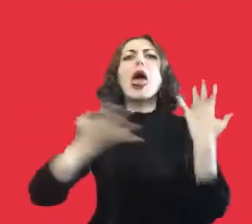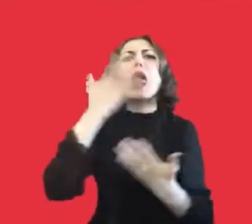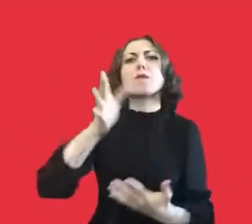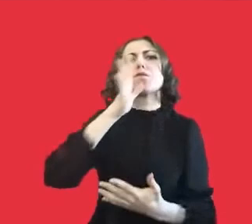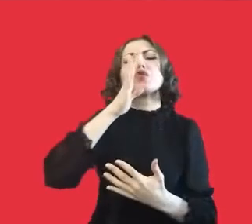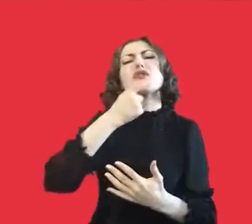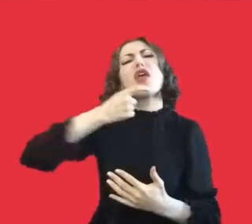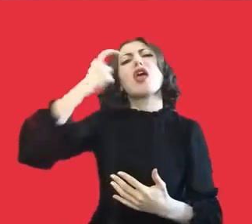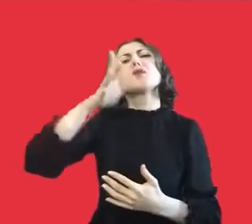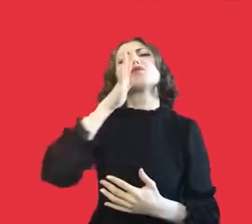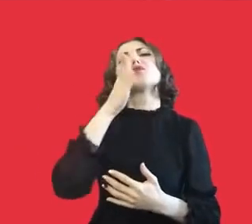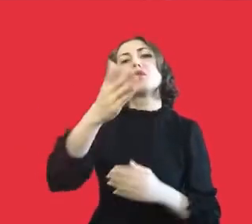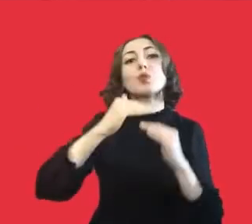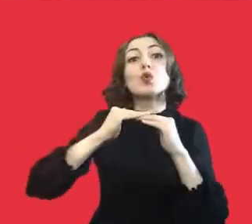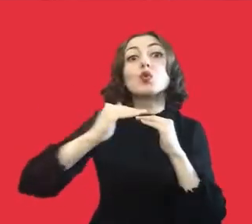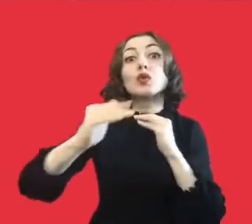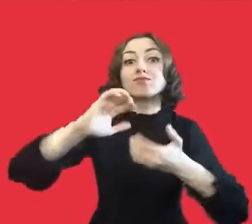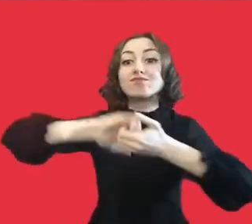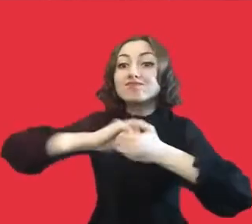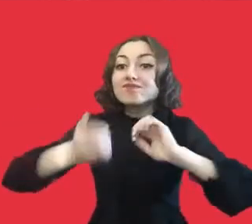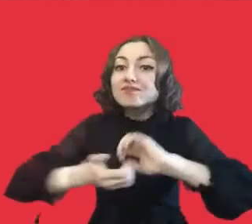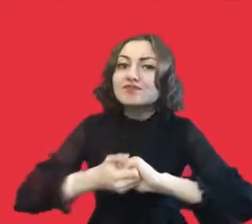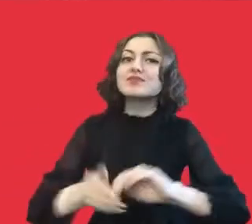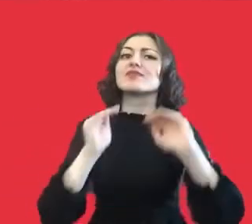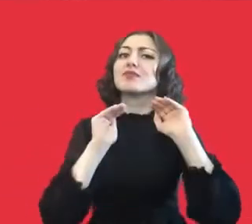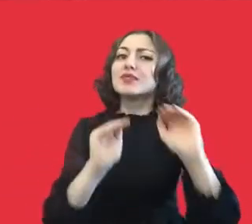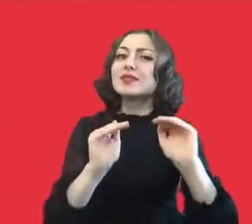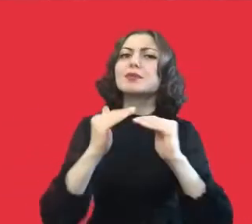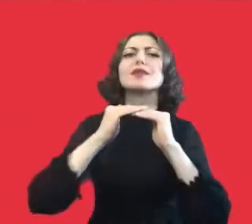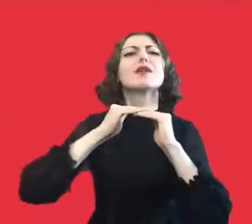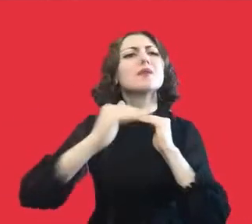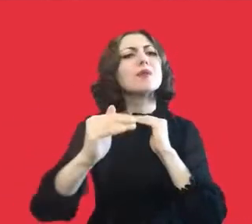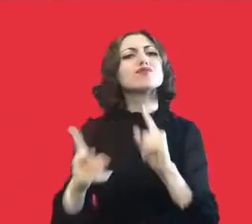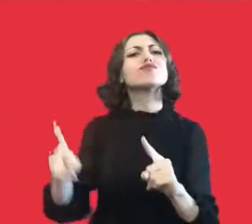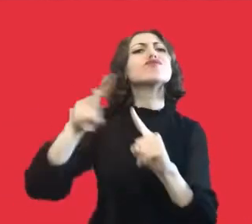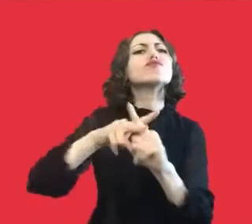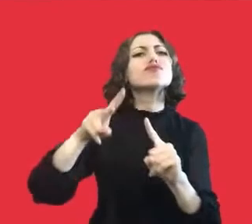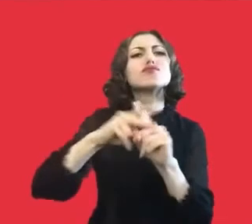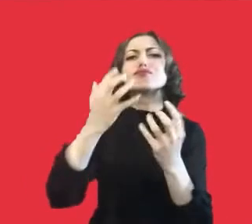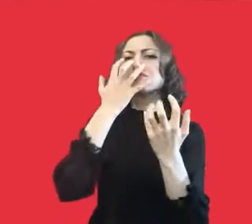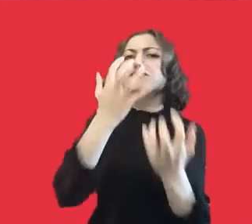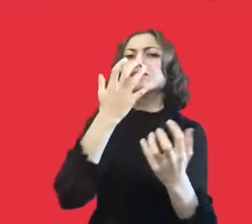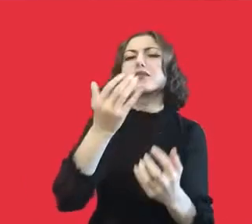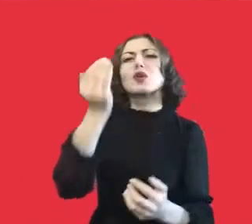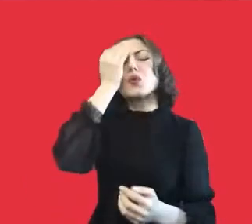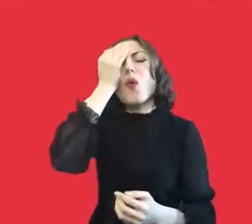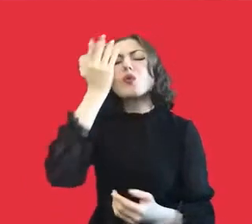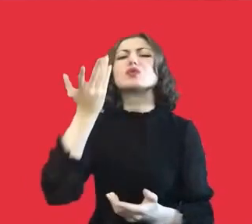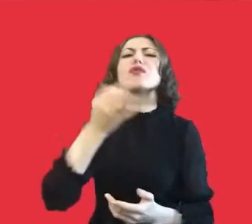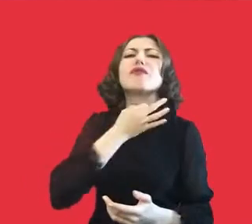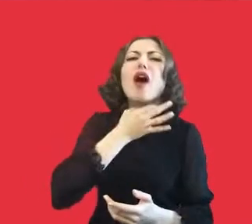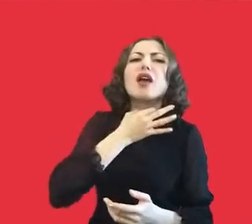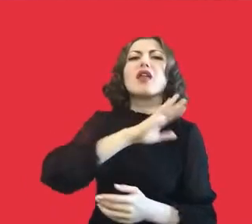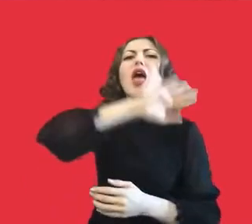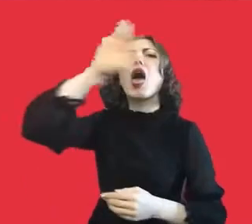ve toplumsal dayanışmayı sağlamak, sosyal refahın gelişmesine katkıda bulunmak, yoksul ve muhtaç insanlara barınma, beslenme,